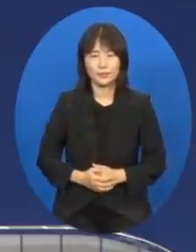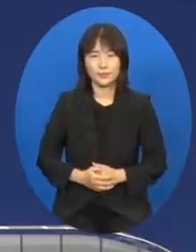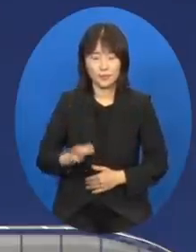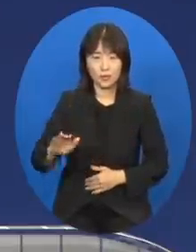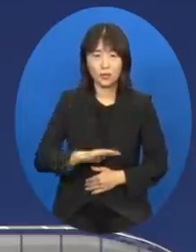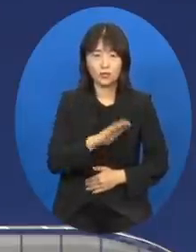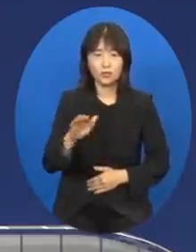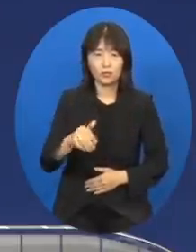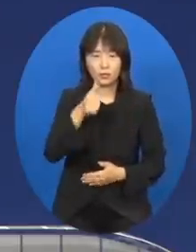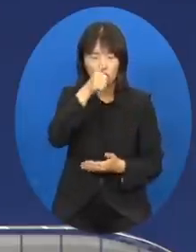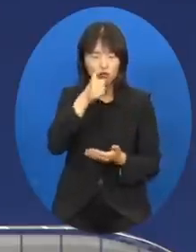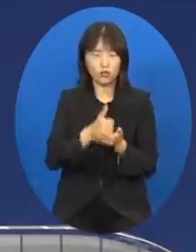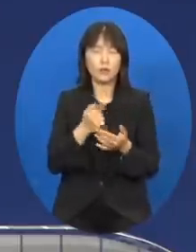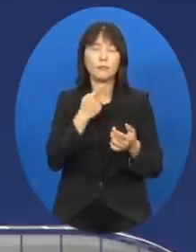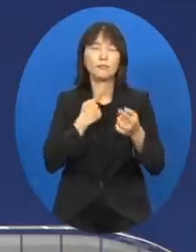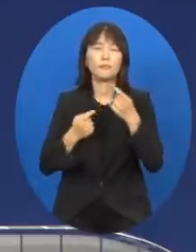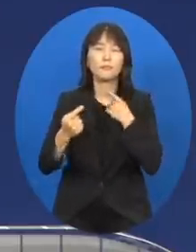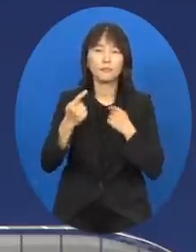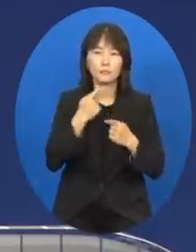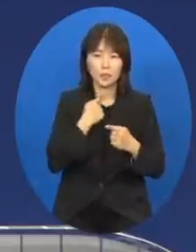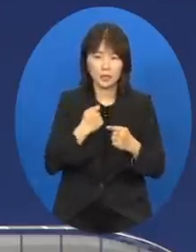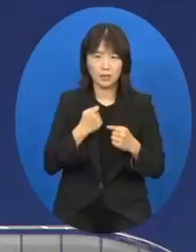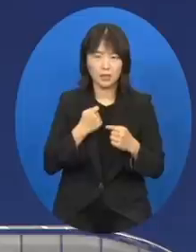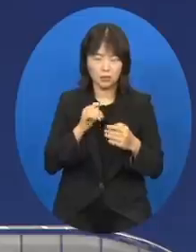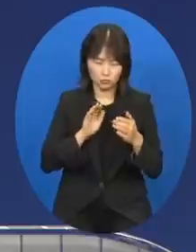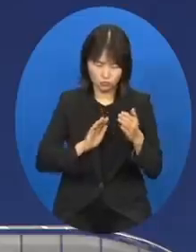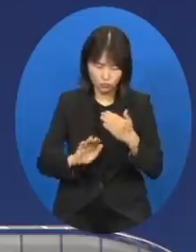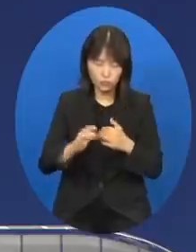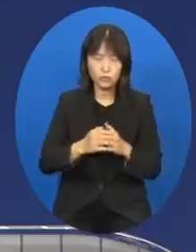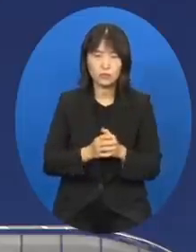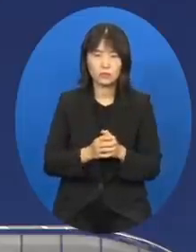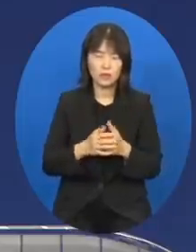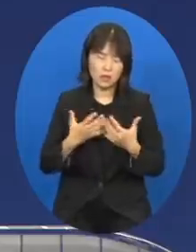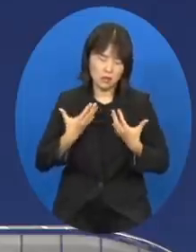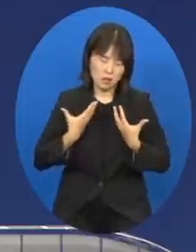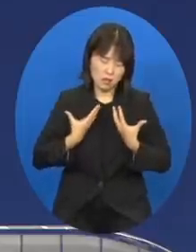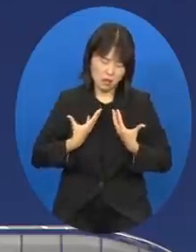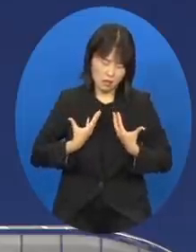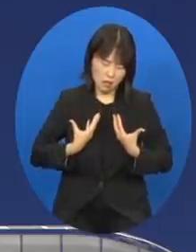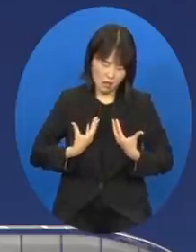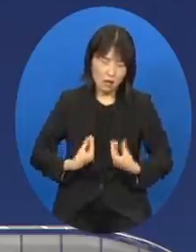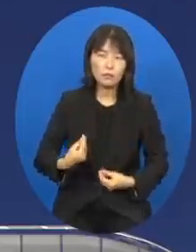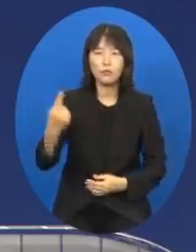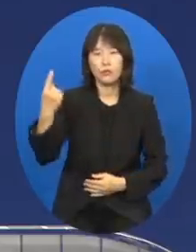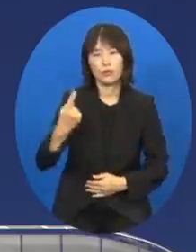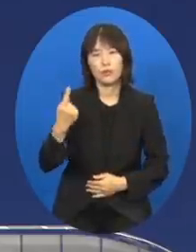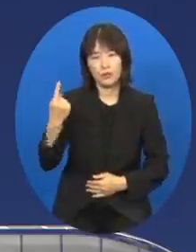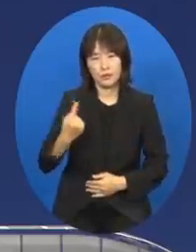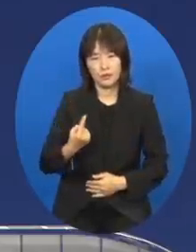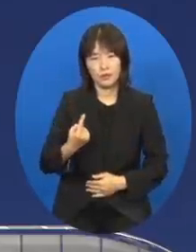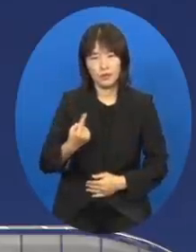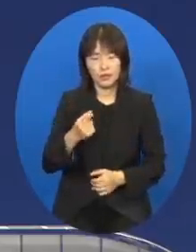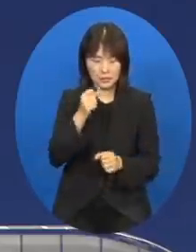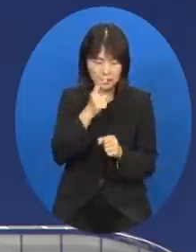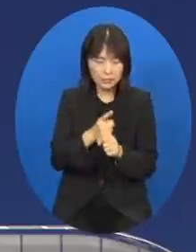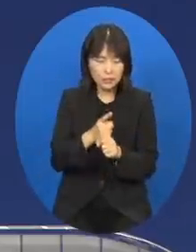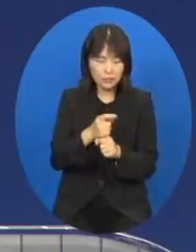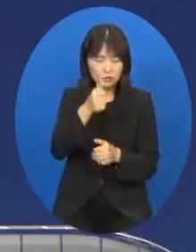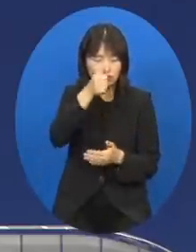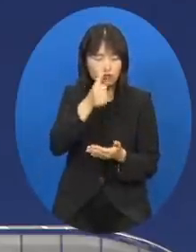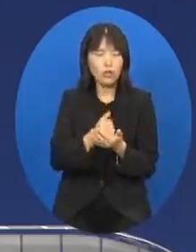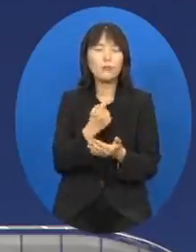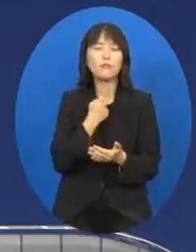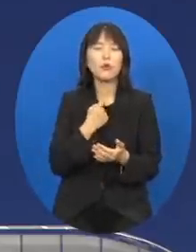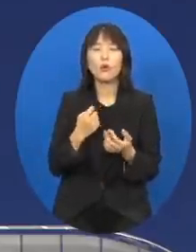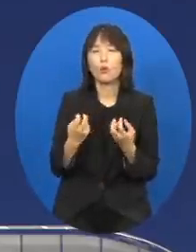우리가 죄를 짓고 난 다음에는 절망감이 오지요. 이미 지은 죄를 어떻게